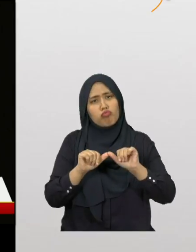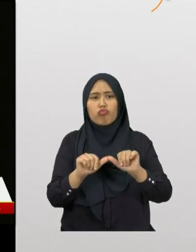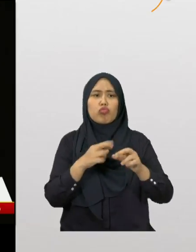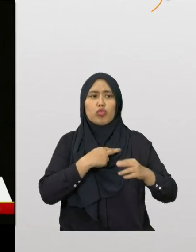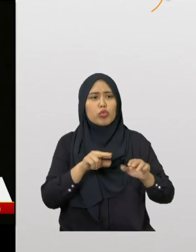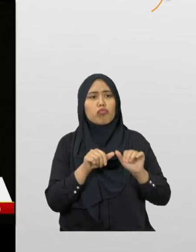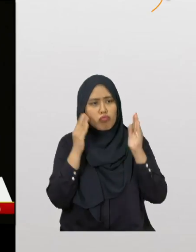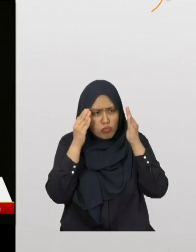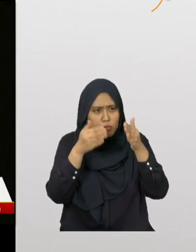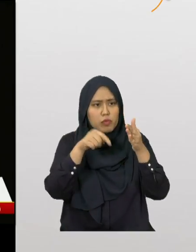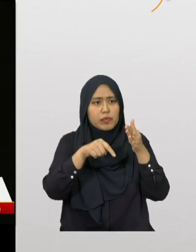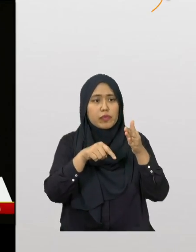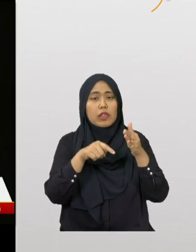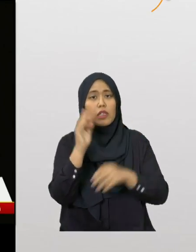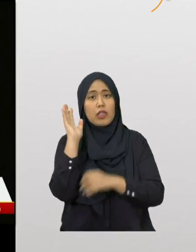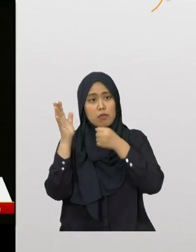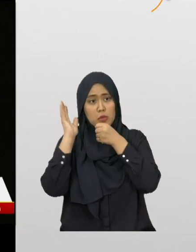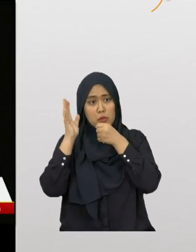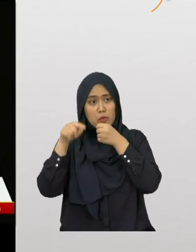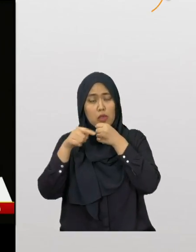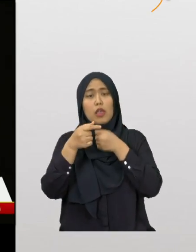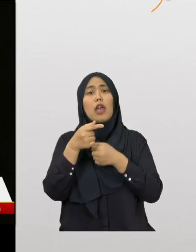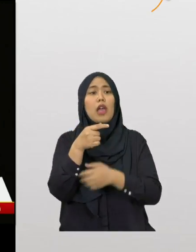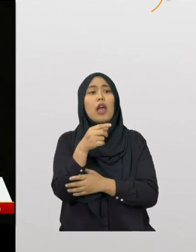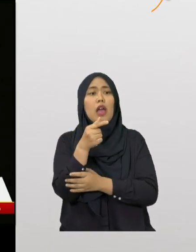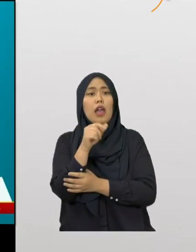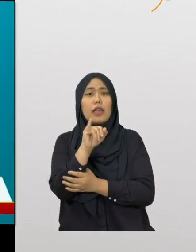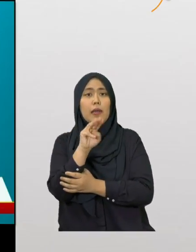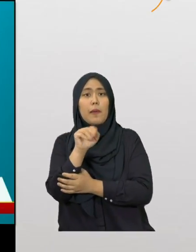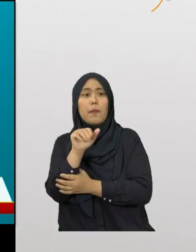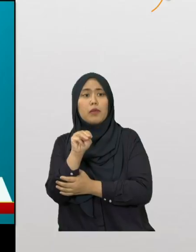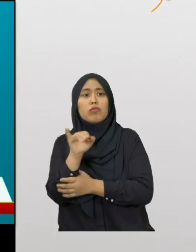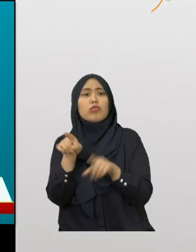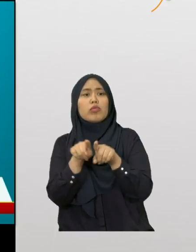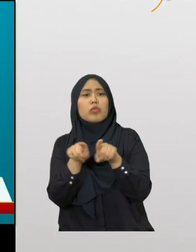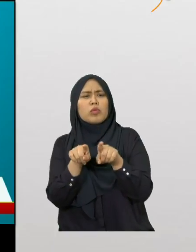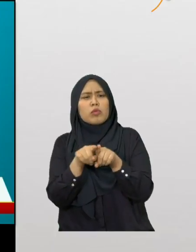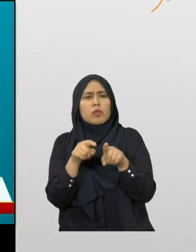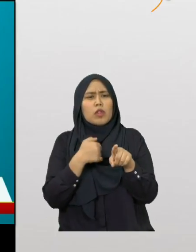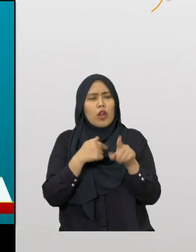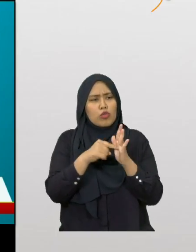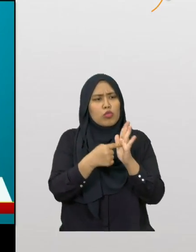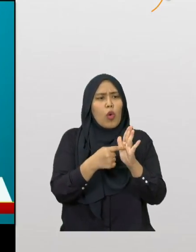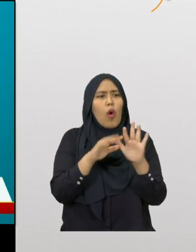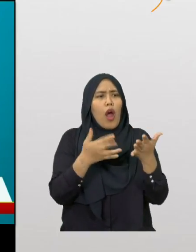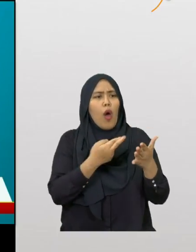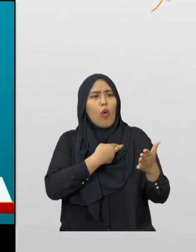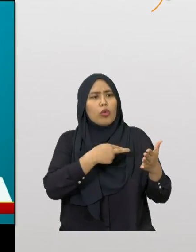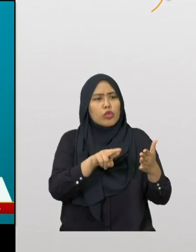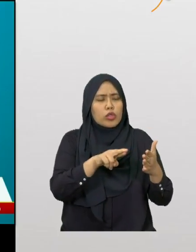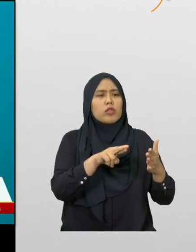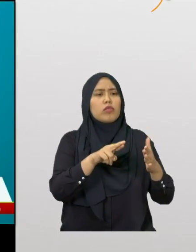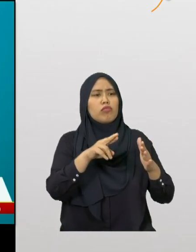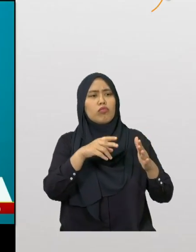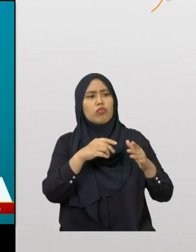Al-Taib menekankan perlunya penganut semua agama menghormati kepercayaan dan amalan orang lain